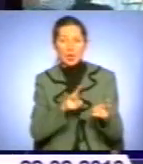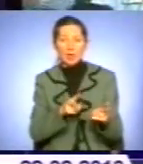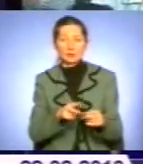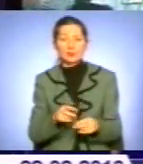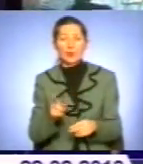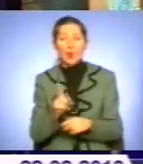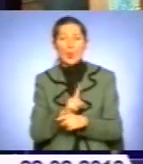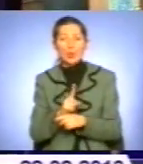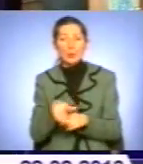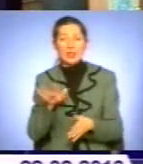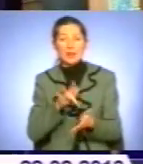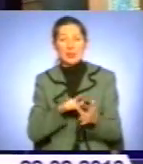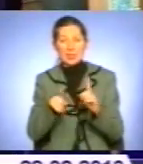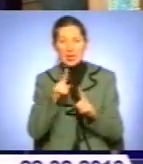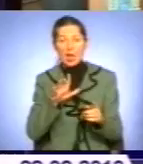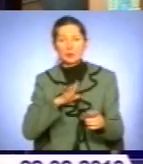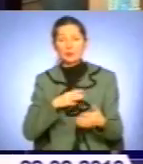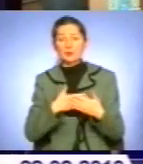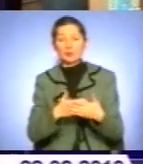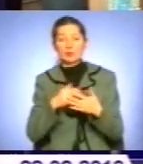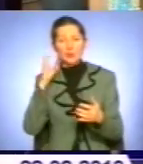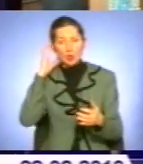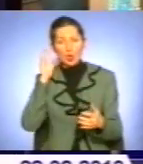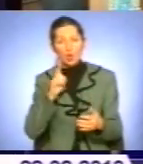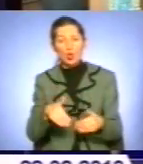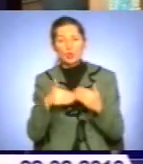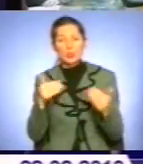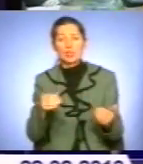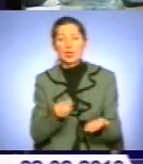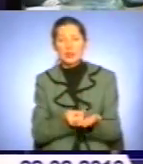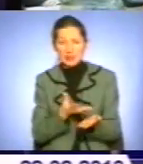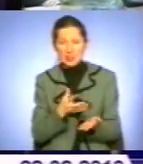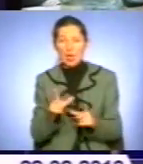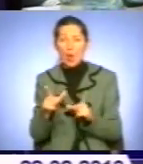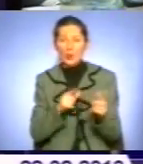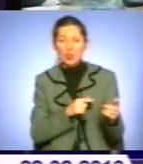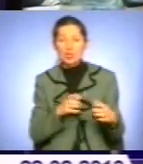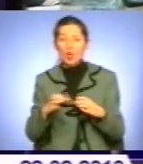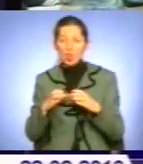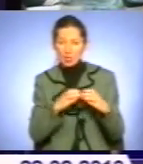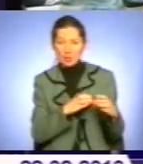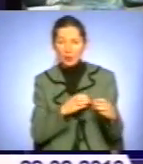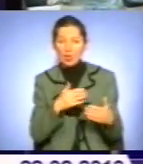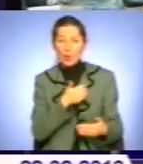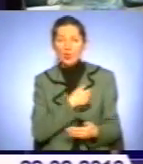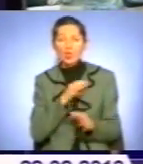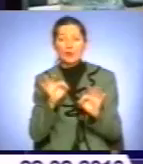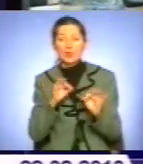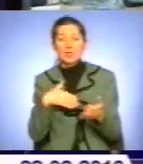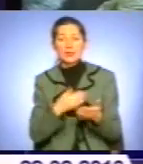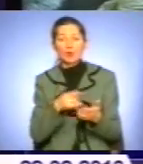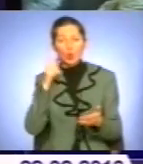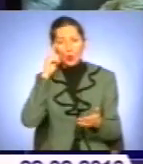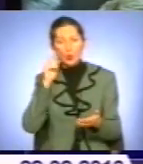У Тернопільській міській раді відбулися громадські слухання щодо збільшення тарифів на проїзд у транспорті. Бажаючих висловити свою думку